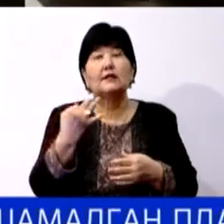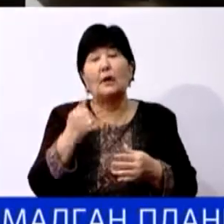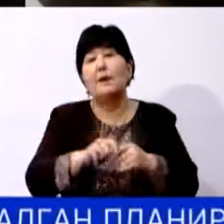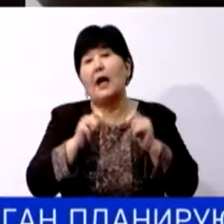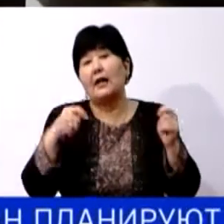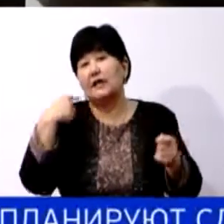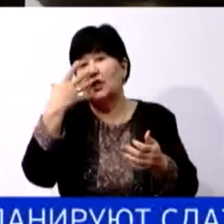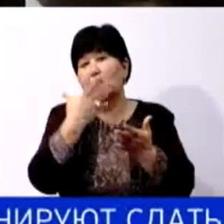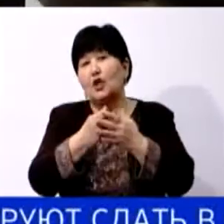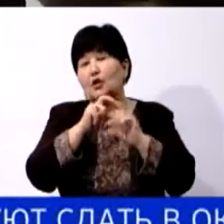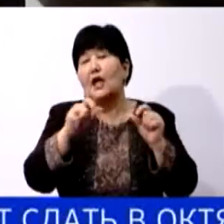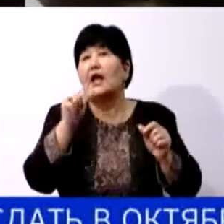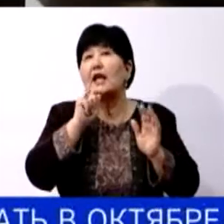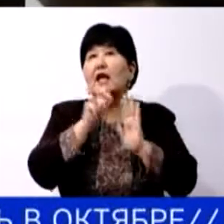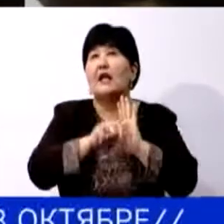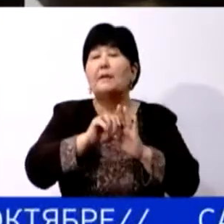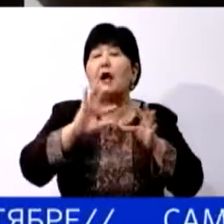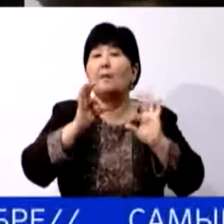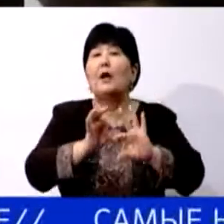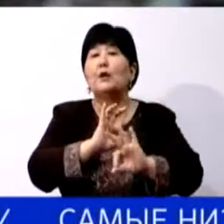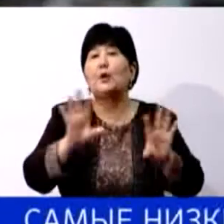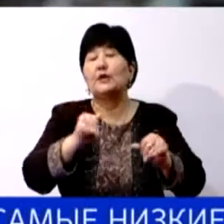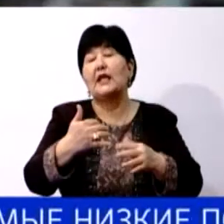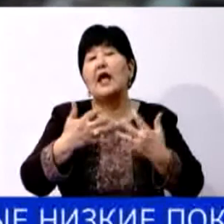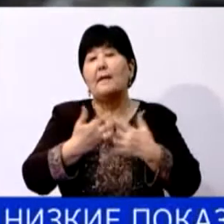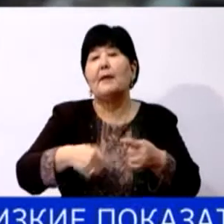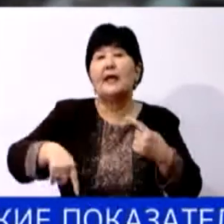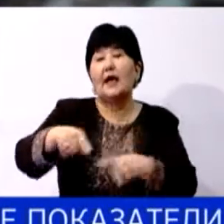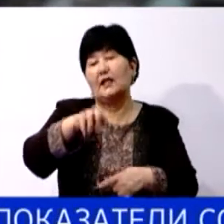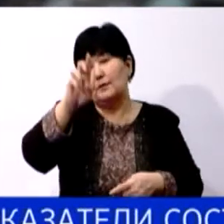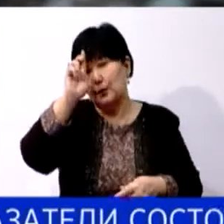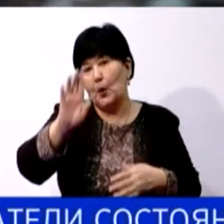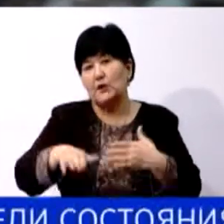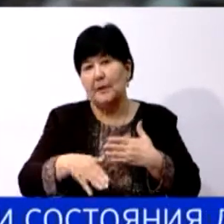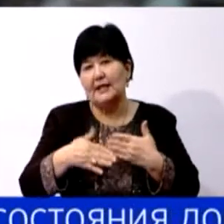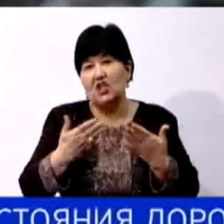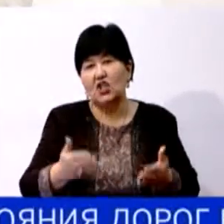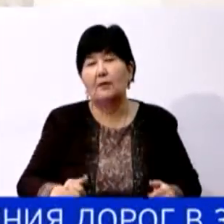открытии частных школ. Эксперты центра подробно разъяснили им механизмы господдержки.